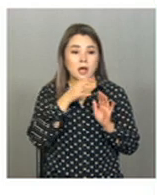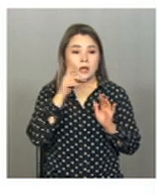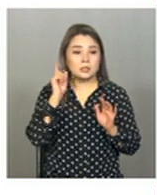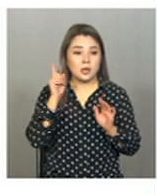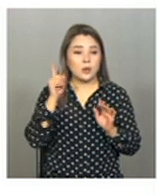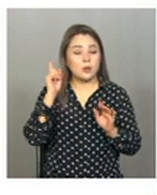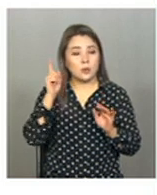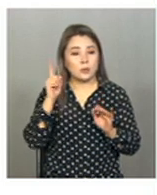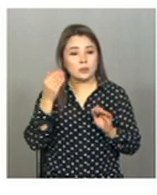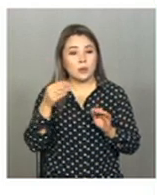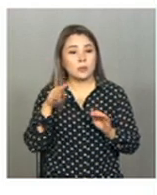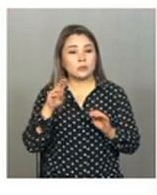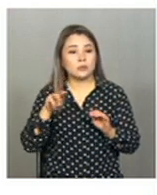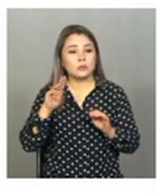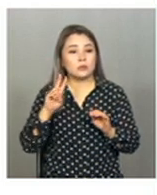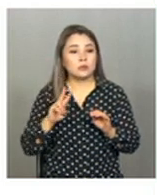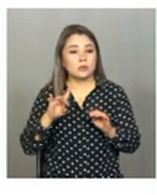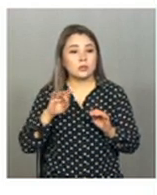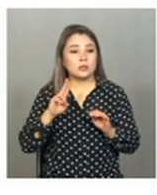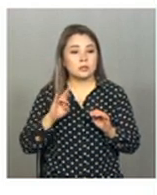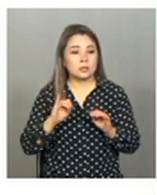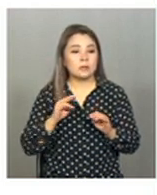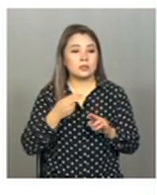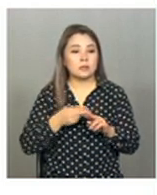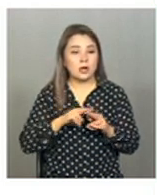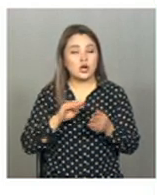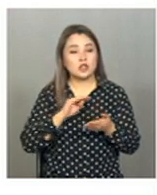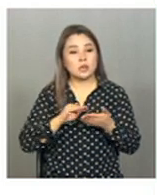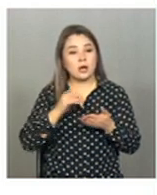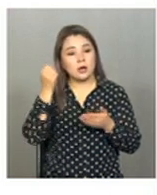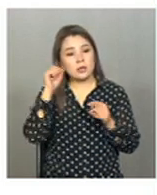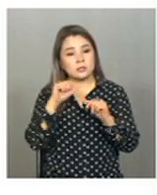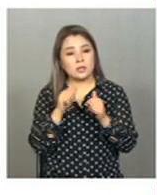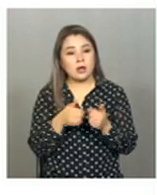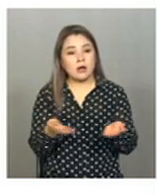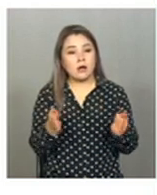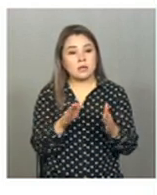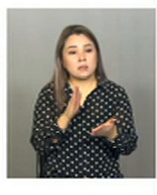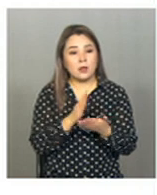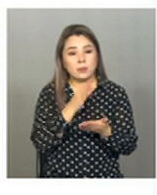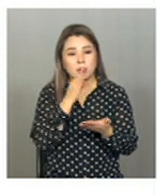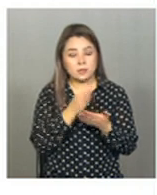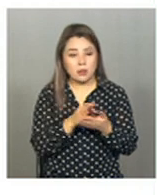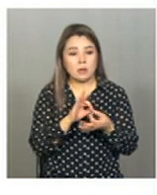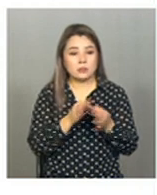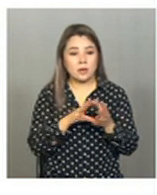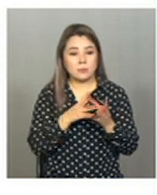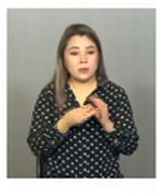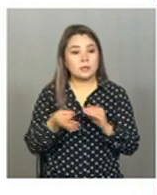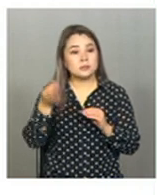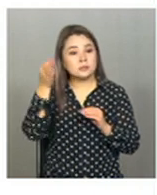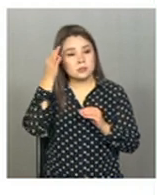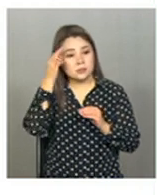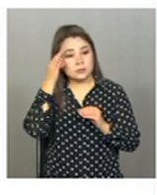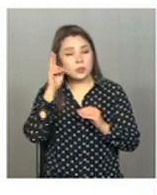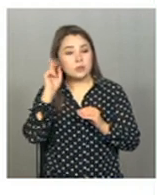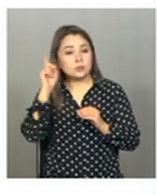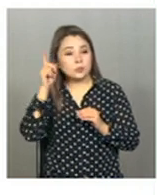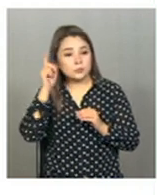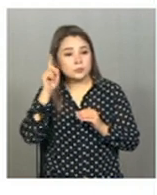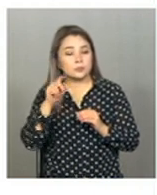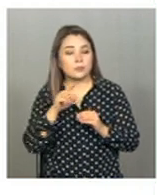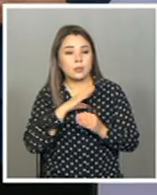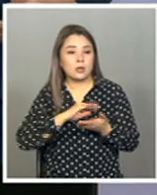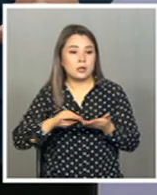түркі руна ескерткіштерінде жазба ретінде қалдырылған. Оқушылар, естеріңізде болса, көне түркі руна